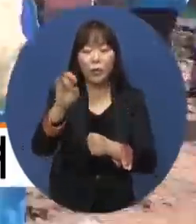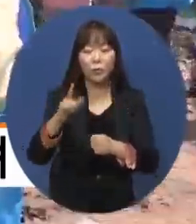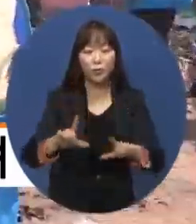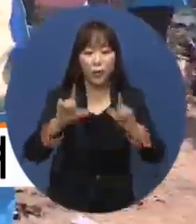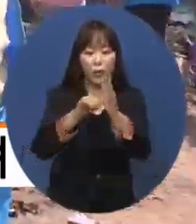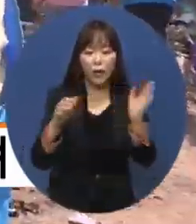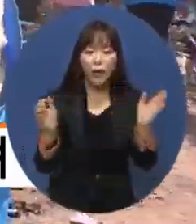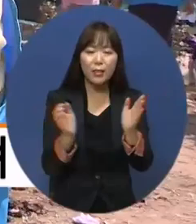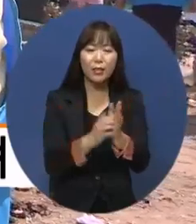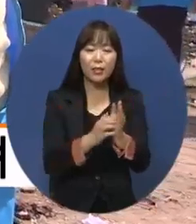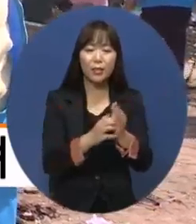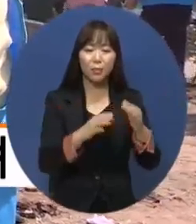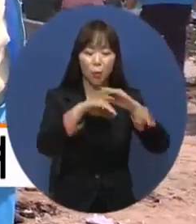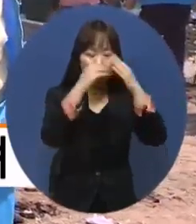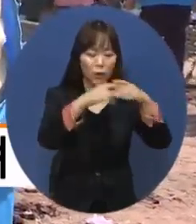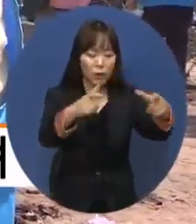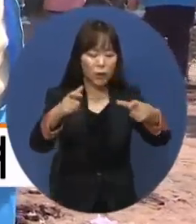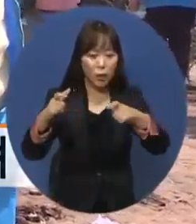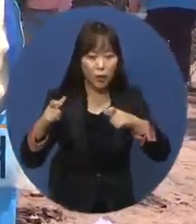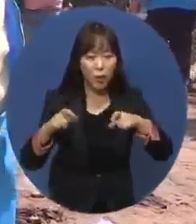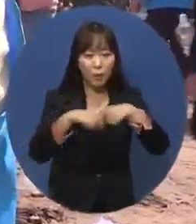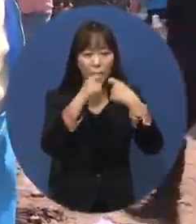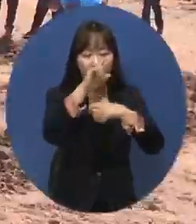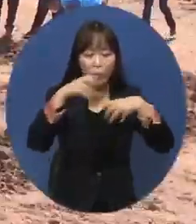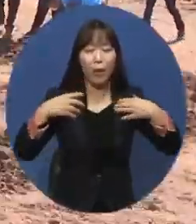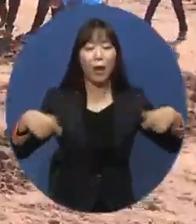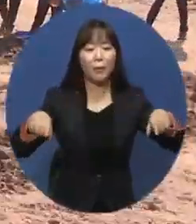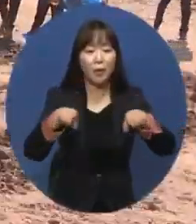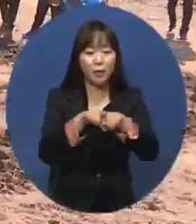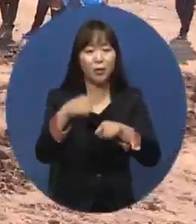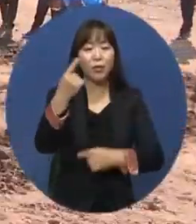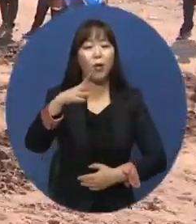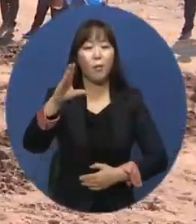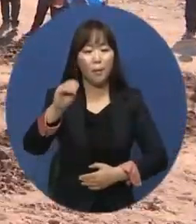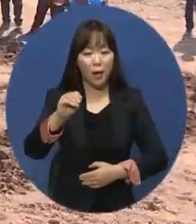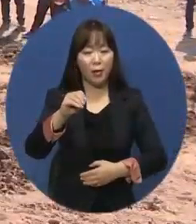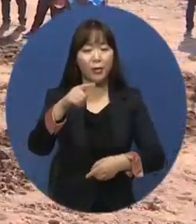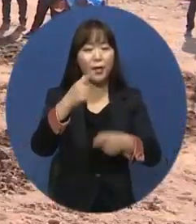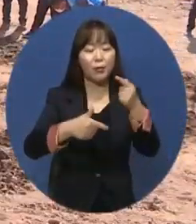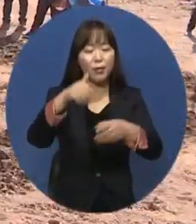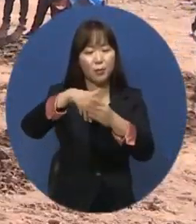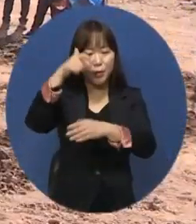순천시 저녁에 민관이 협력해 천 만 그루의 나무를 심을 계획입니다